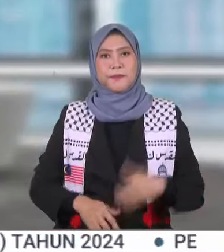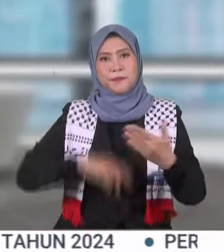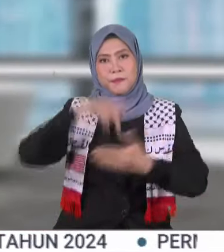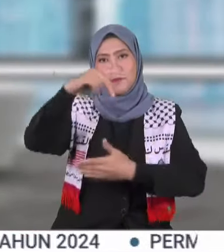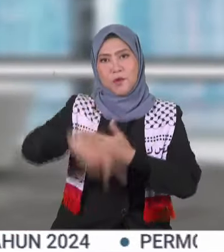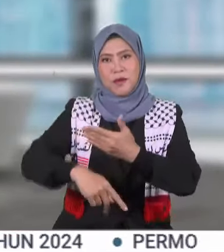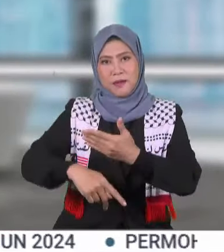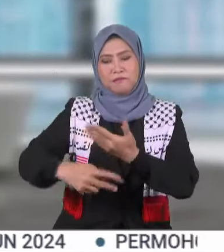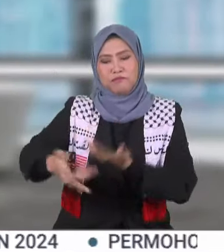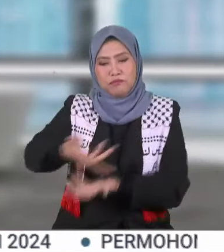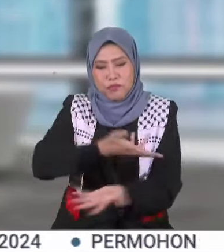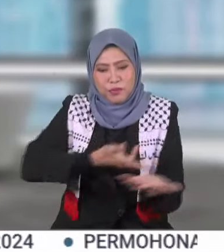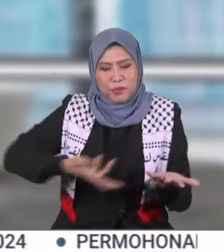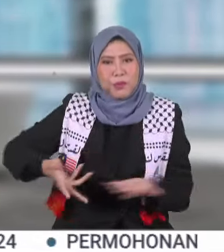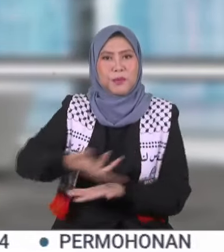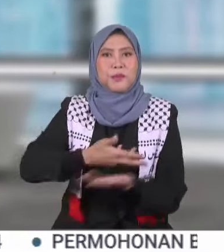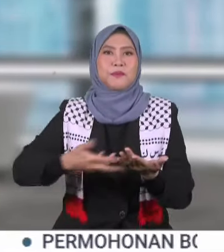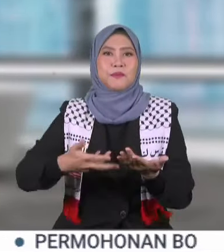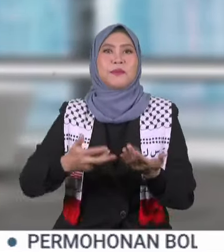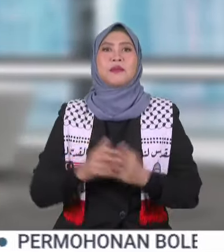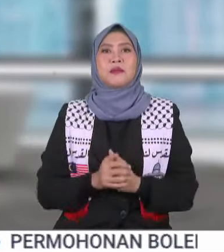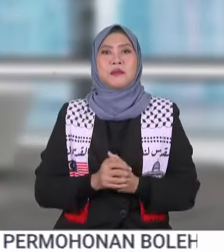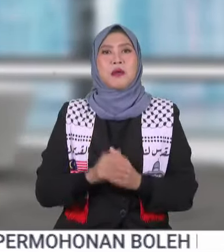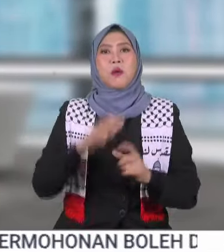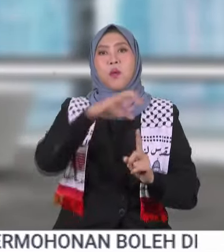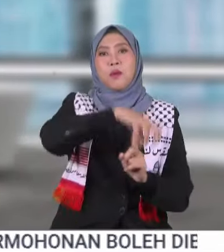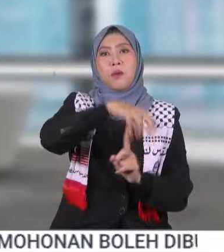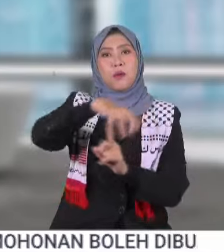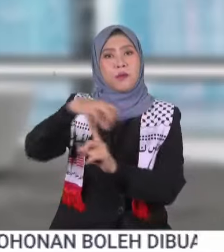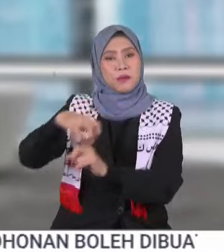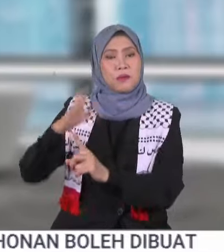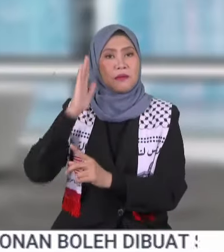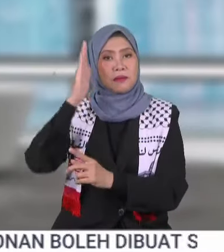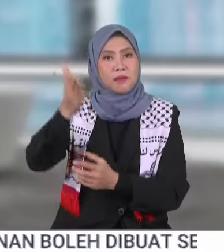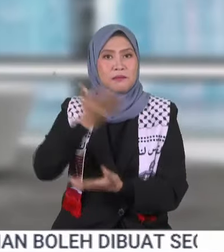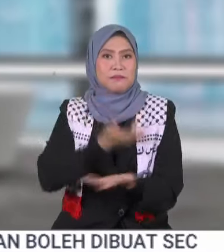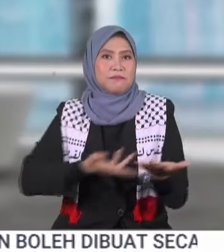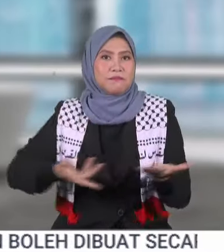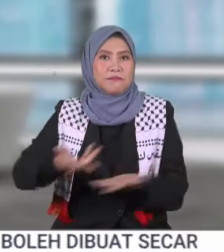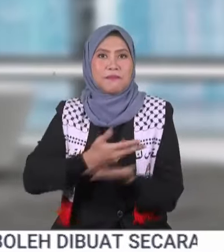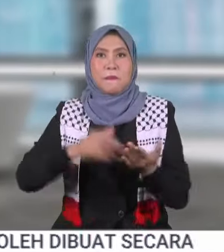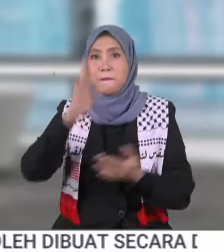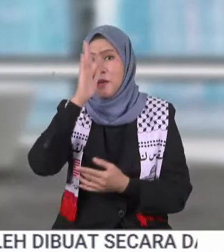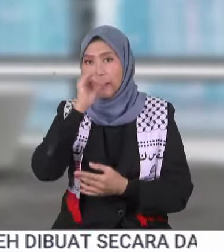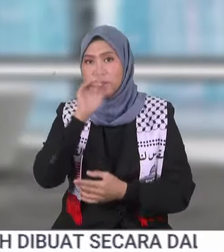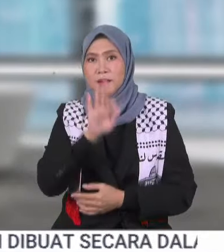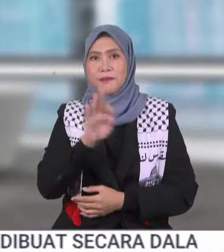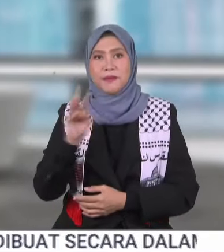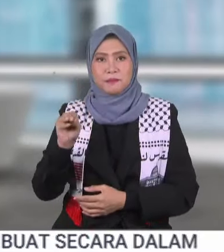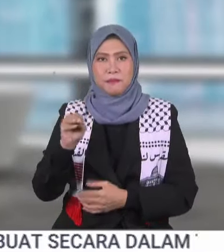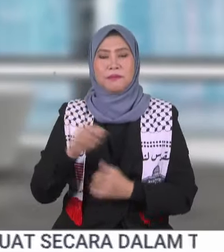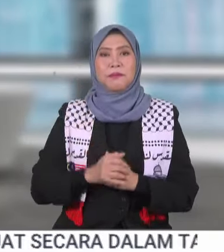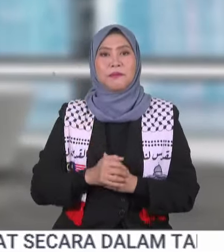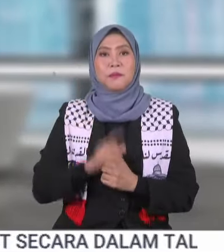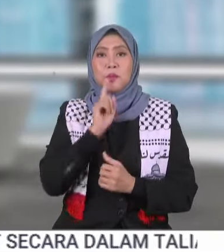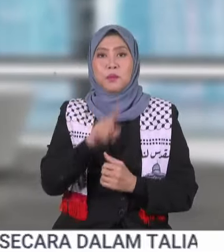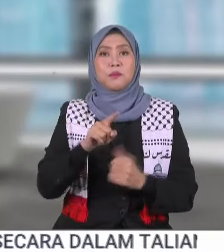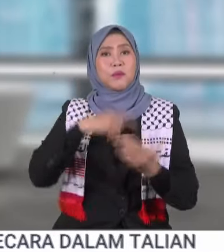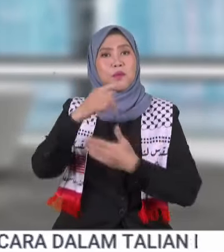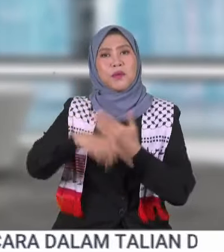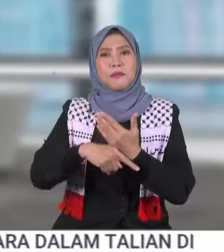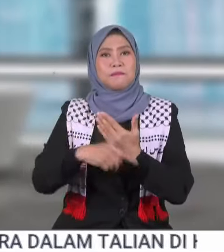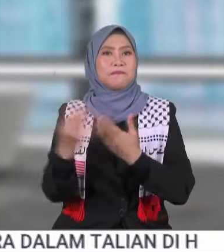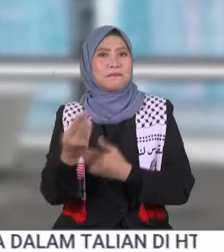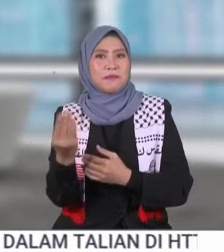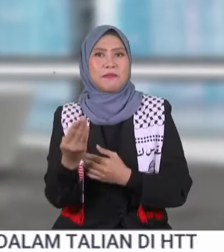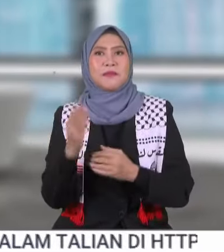program mesra santai di warung-warung pilihan antara usaha Melaka FM mendekati pendengar setianya acara bulanan berkonsepkan santai itu diisi dengan